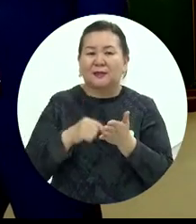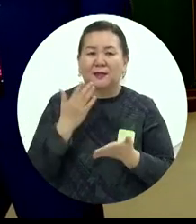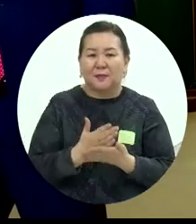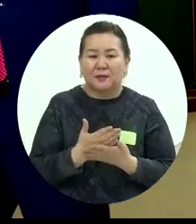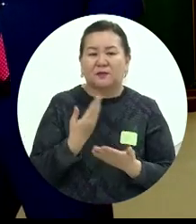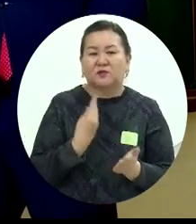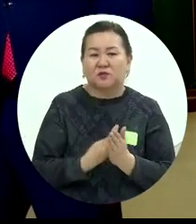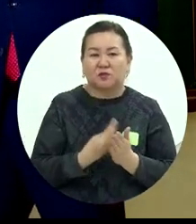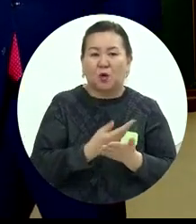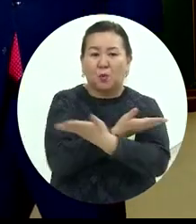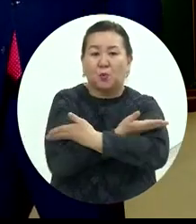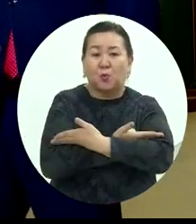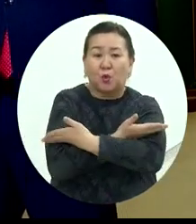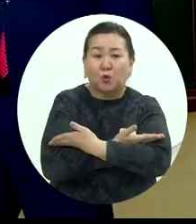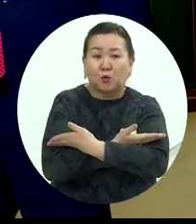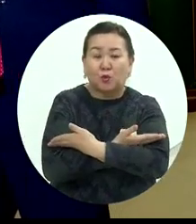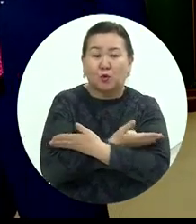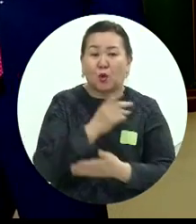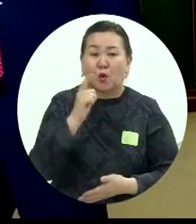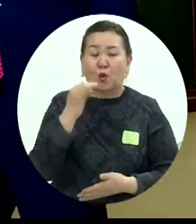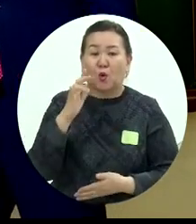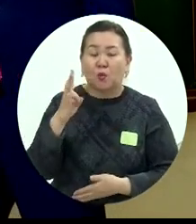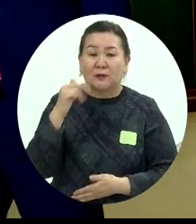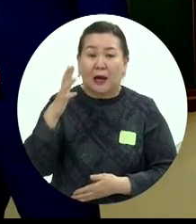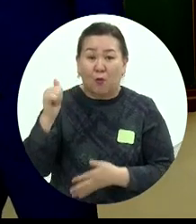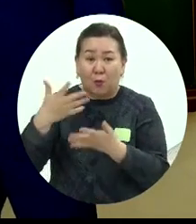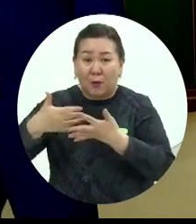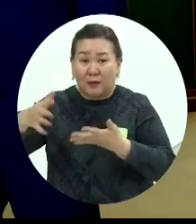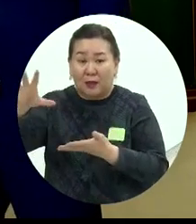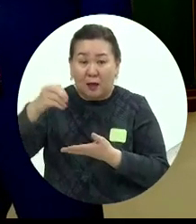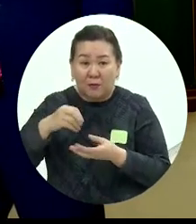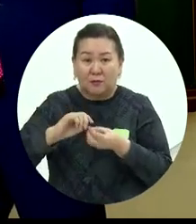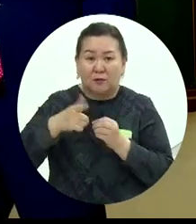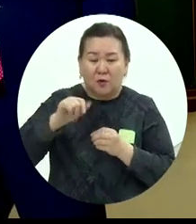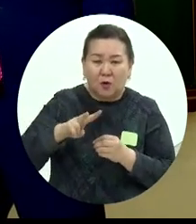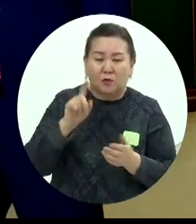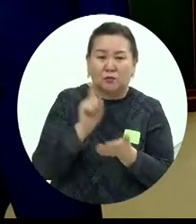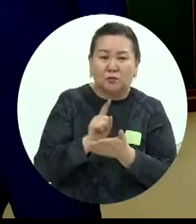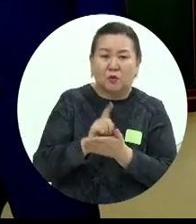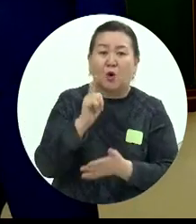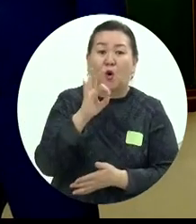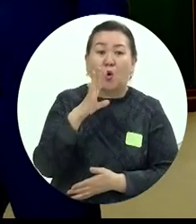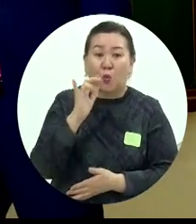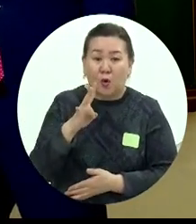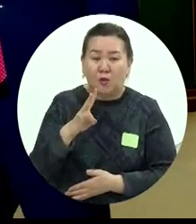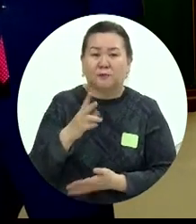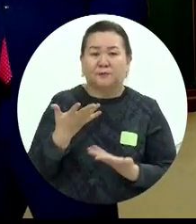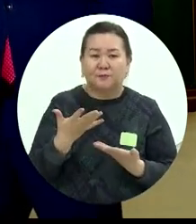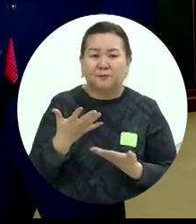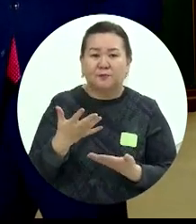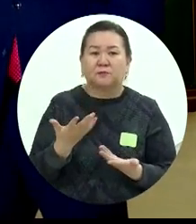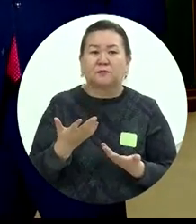байна. За тэгэхээр энэ бодволк маань хөвн дав материалаар хийгдсэн учраас за гол түүхийн хэд бол хөвн байх нь тийм ээ. За тэгвэл хөнг